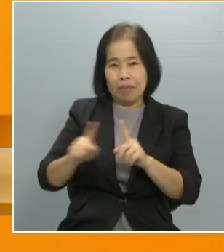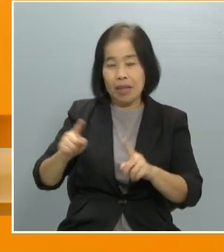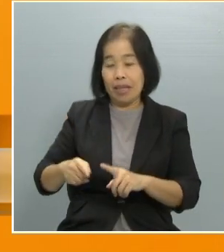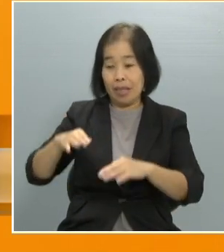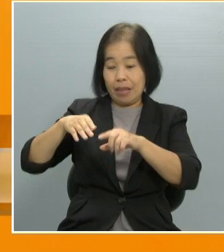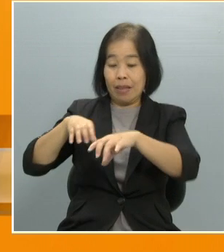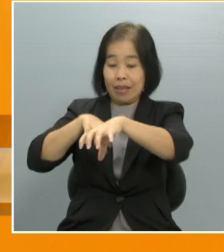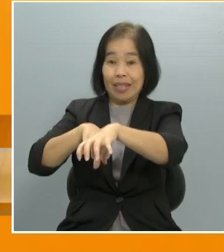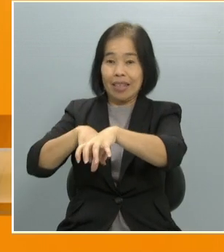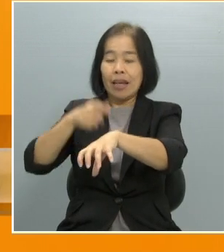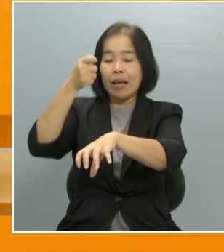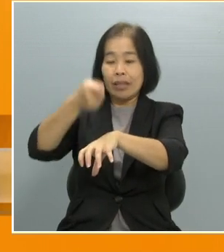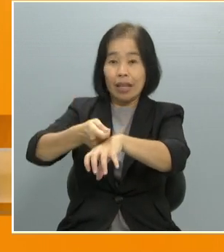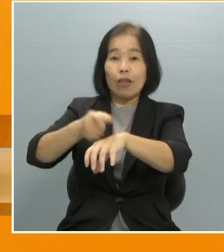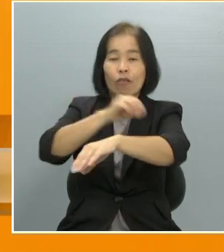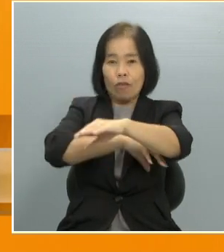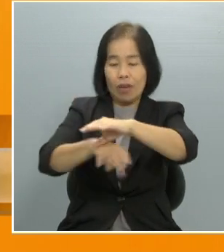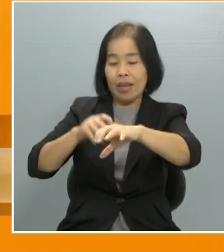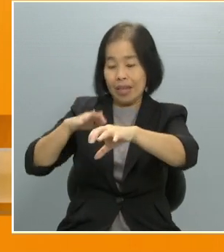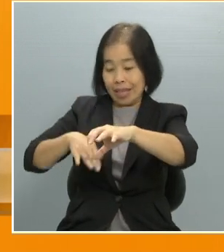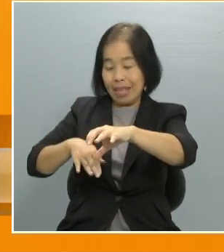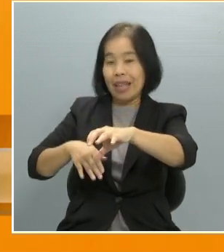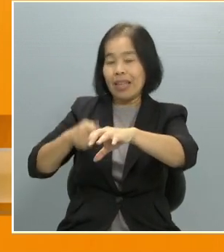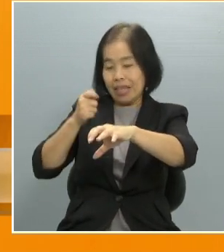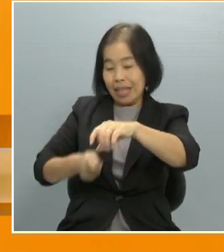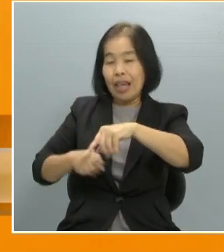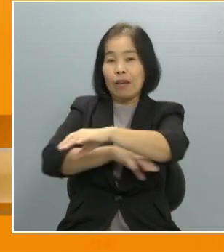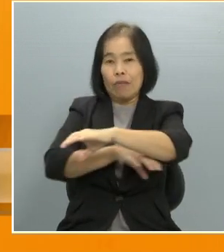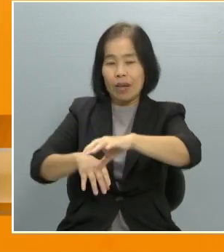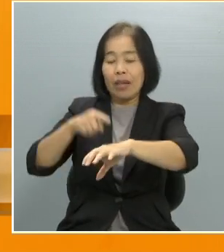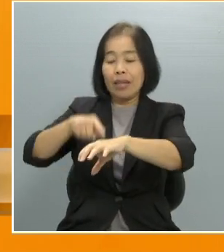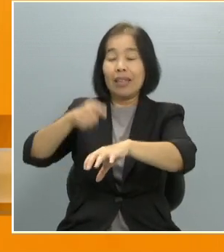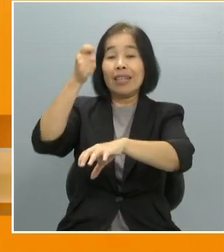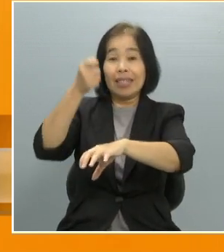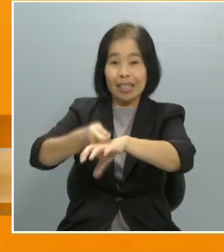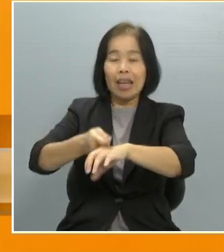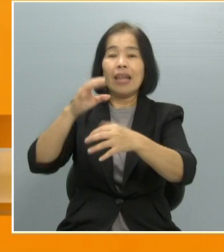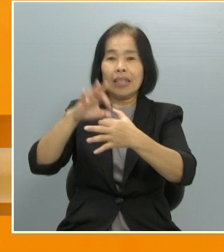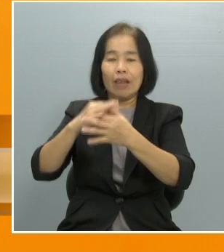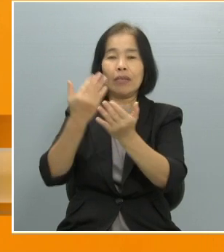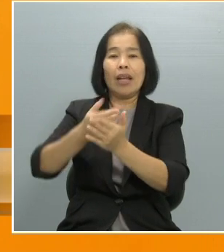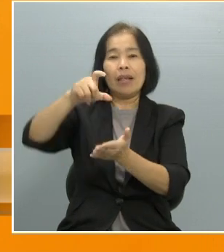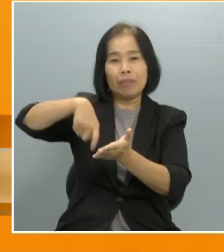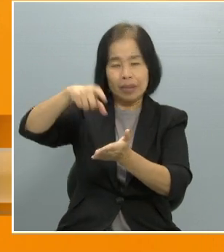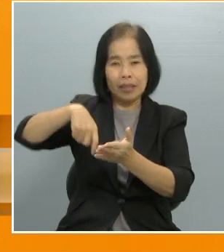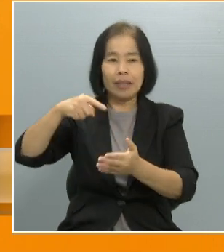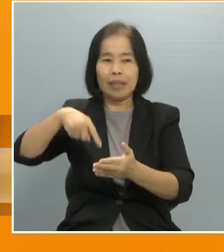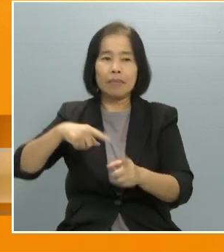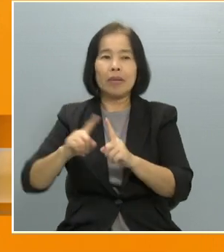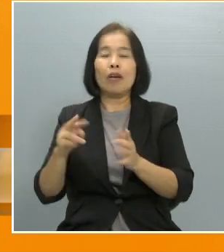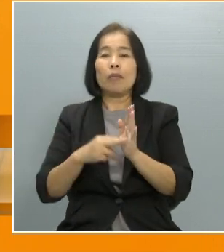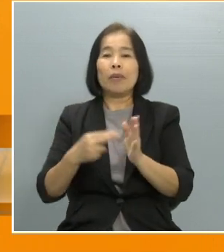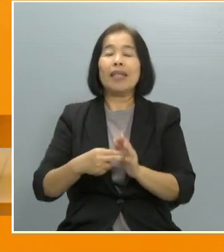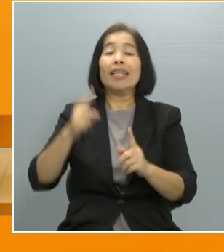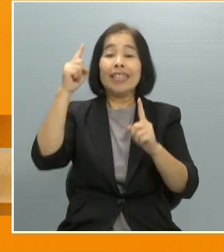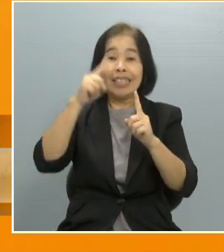บนำหรบบรเคลีิ บัรเดบิต แต่ด้านล่าง จุดแต่ด้านล่างสำหบบตร MRT และเหรียญโดยส่าร MRT..ก็เลยต้ใช้คำว่